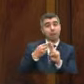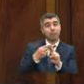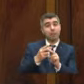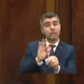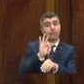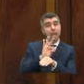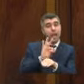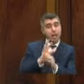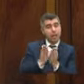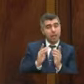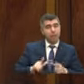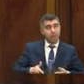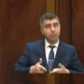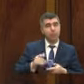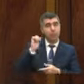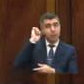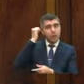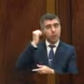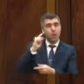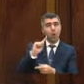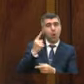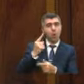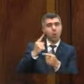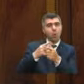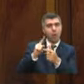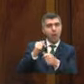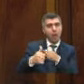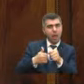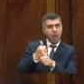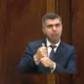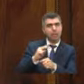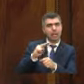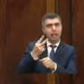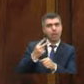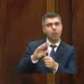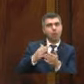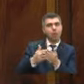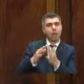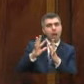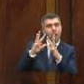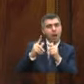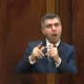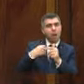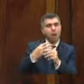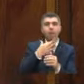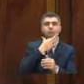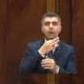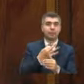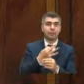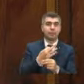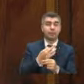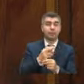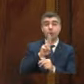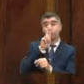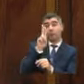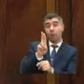وجبت التعليم والتكوين والأولويات والسنة الأولى والسنة الثانية والبرامج وغادي تمشي لا هذاك الشيء، بغيتوا بالأرقام راه سهل. لكن سؤال، حنتم قلتوا